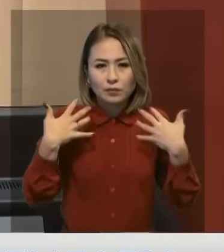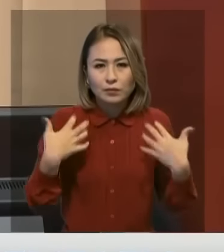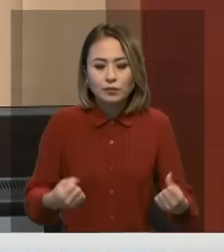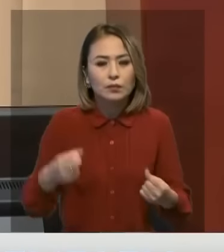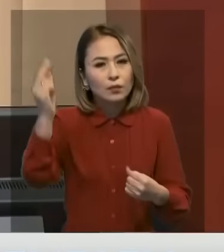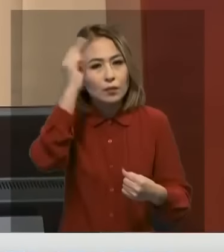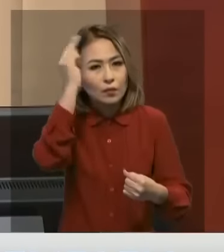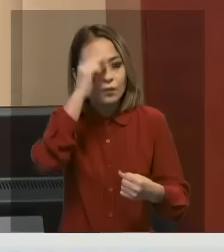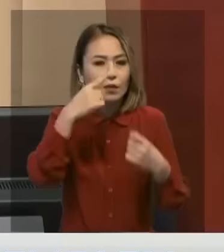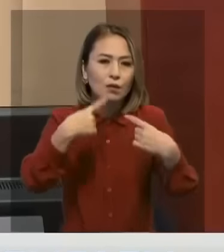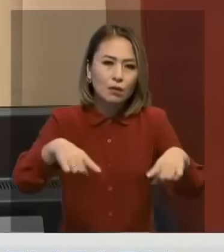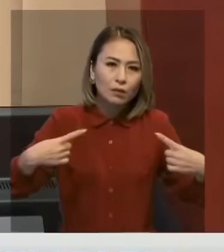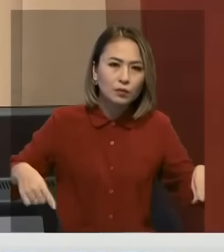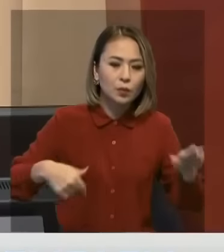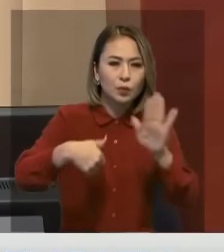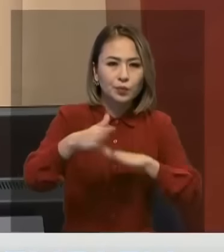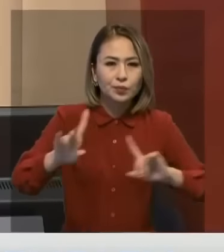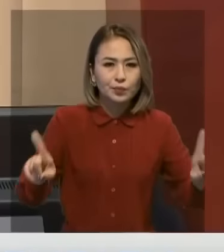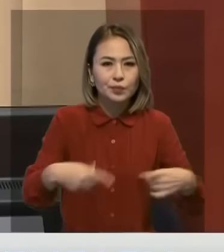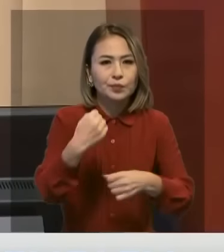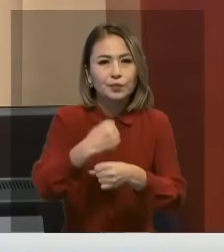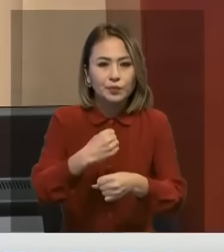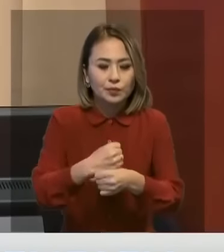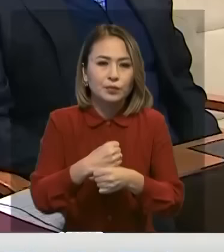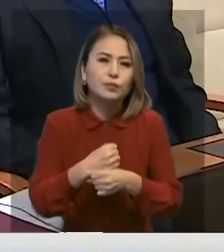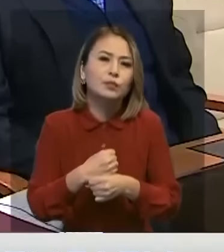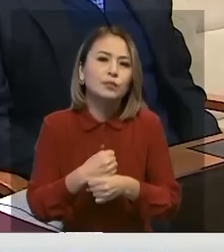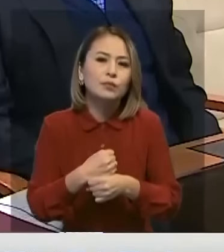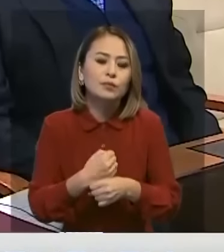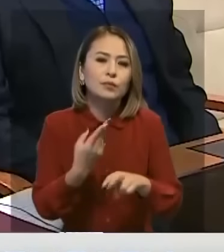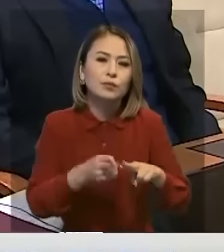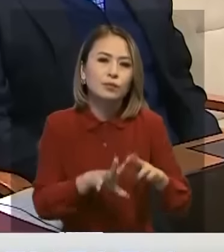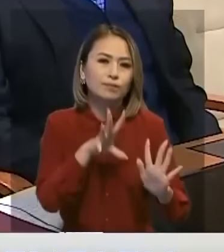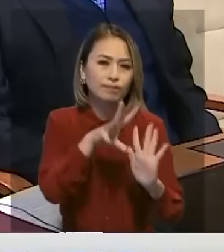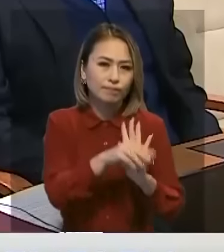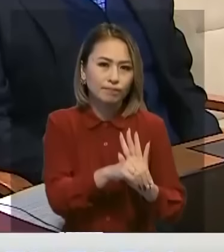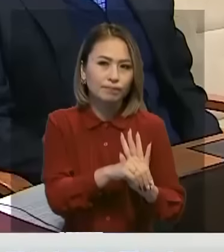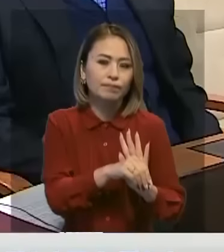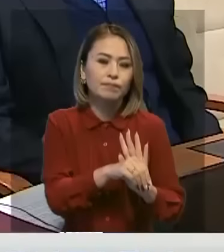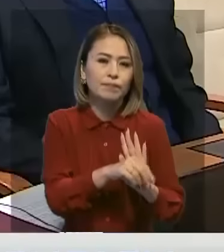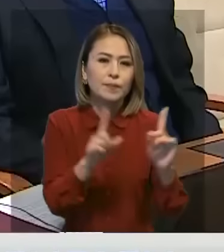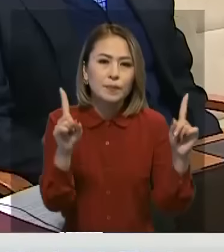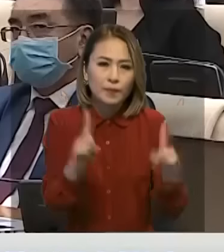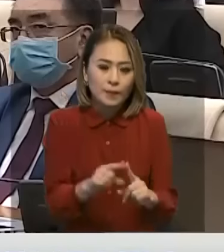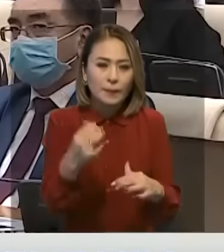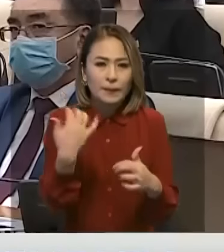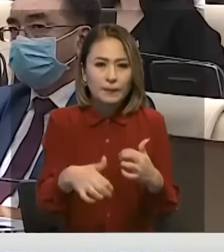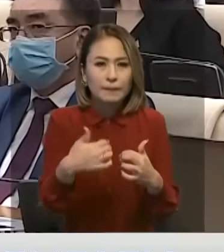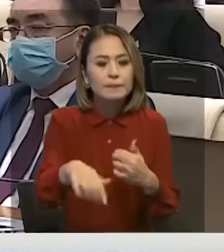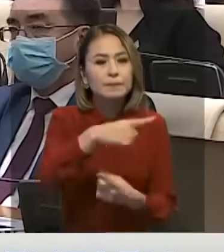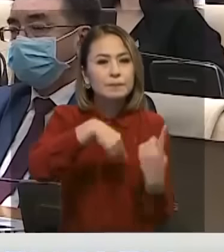денсаулық, білім салаларын жақсартуға арналып келеді. Сонымен бірге шағын және орта